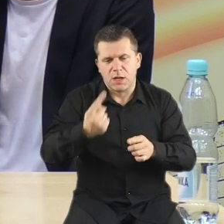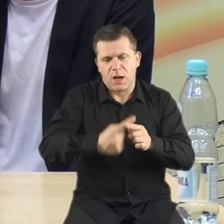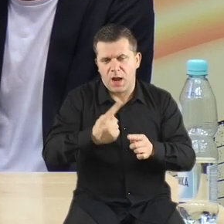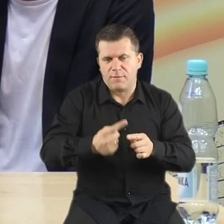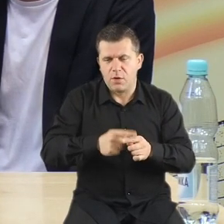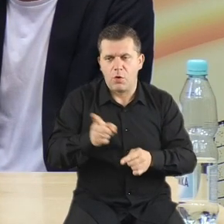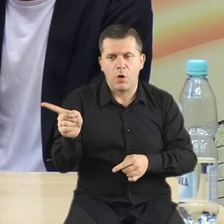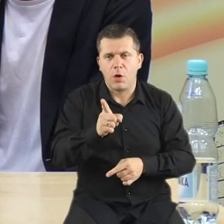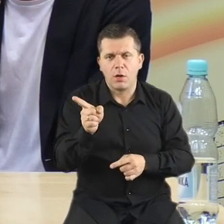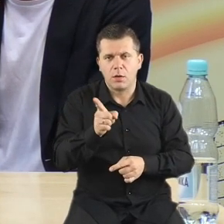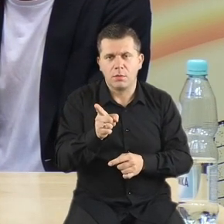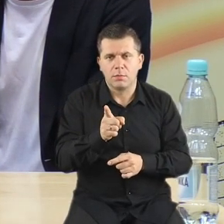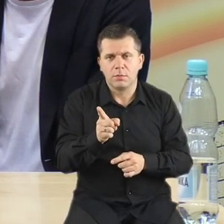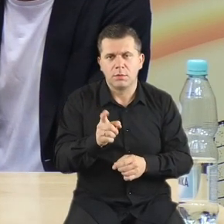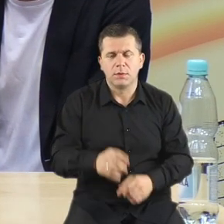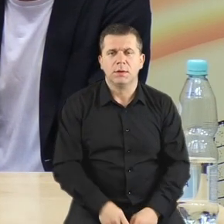No i wtedy ich